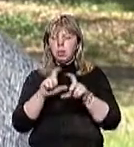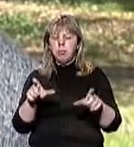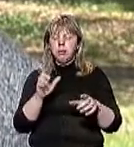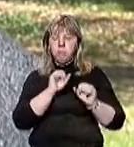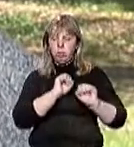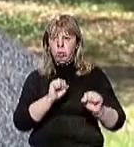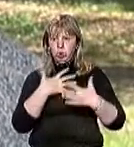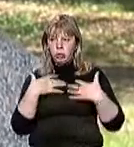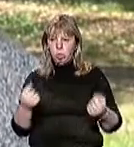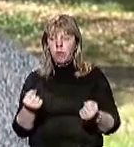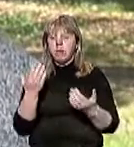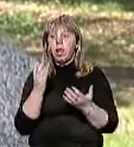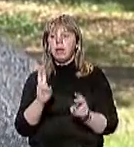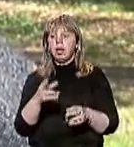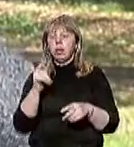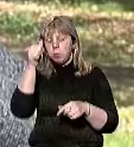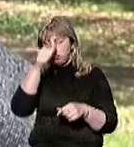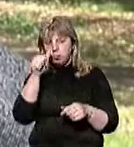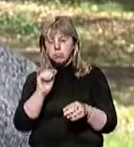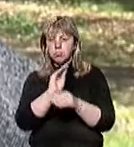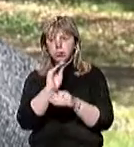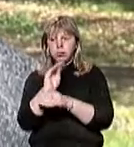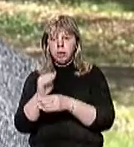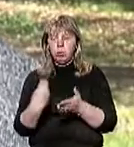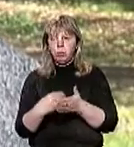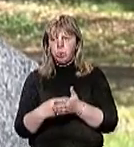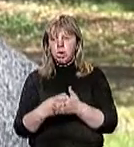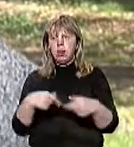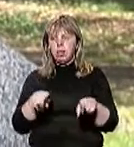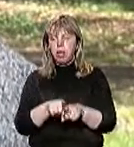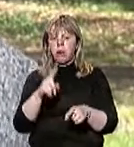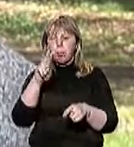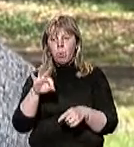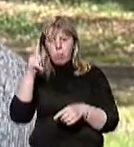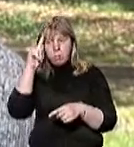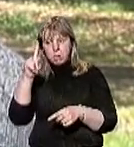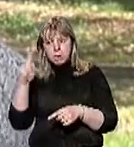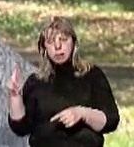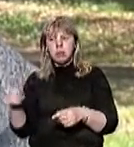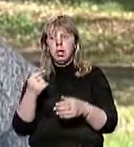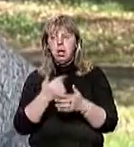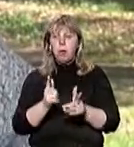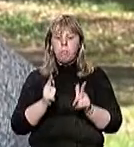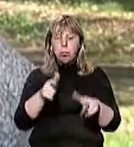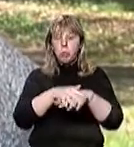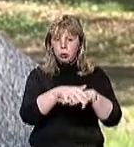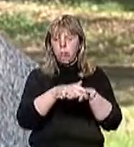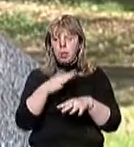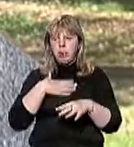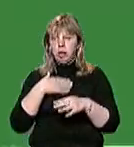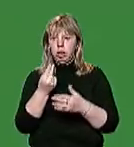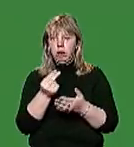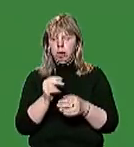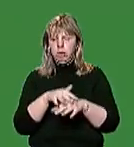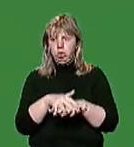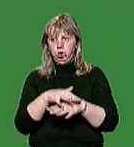Департаменту охорони здоров'я. А як іде помісячне наповнення бюджету, так іде помісячне, так би мовити, поступлення на наші рахунки